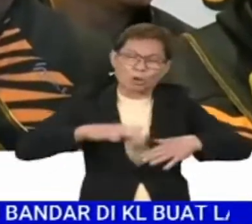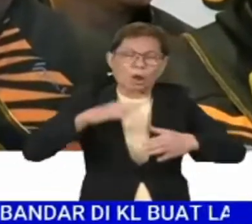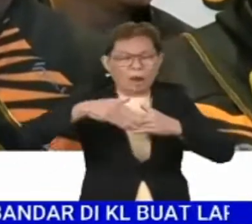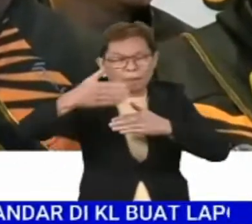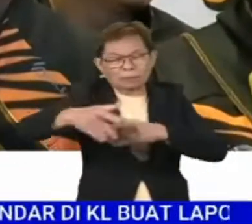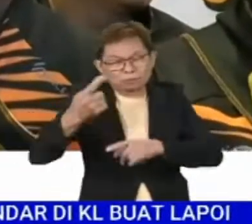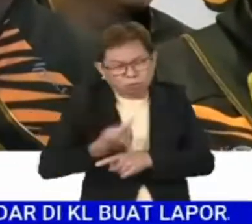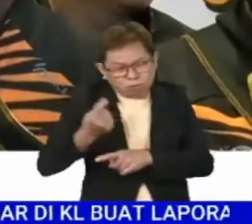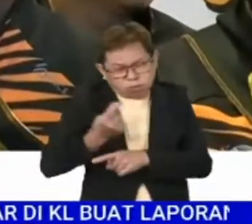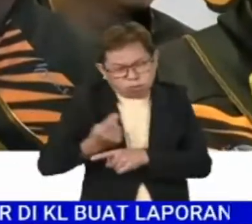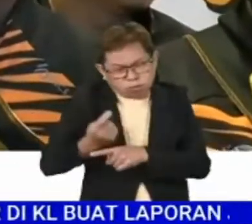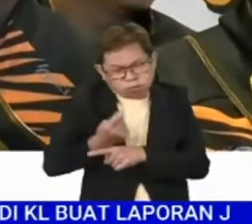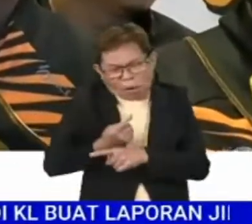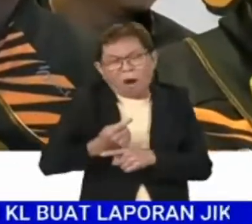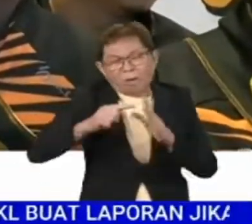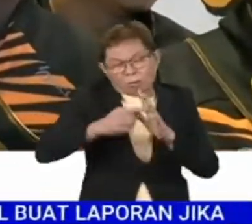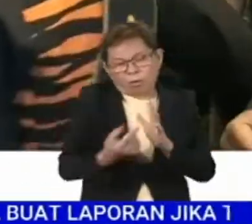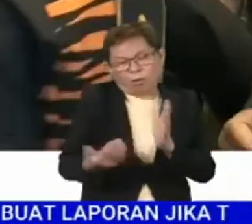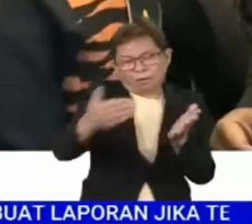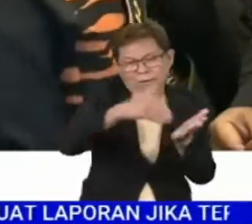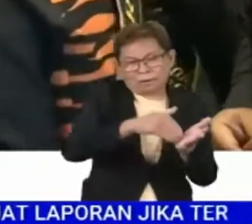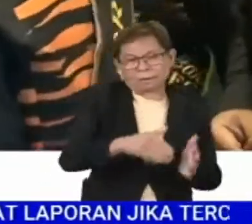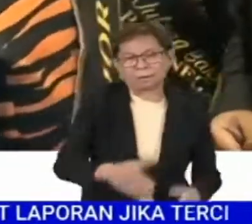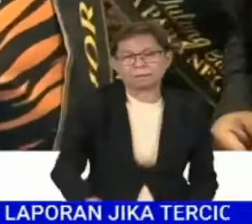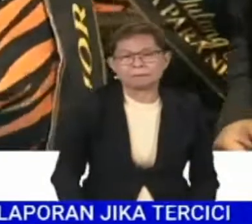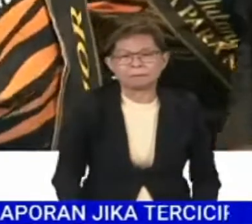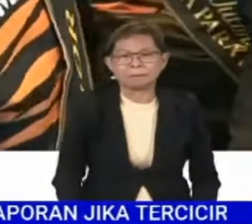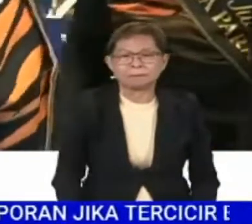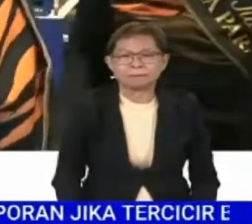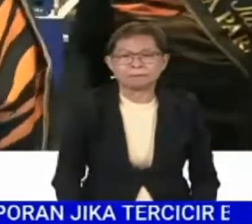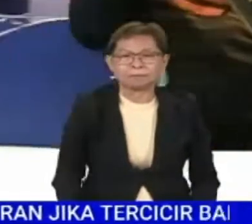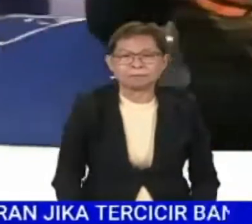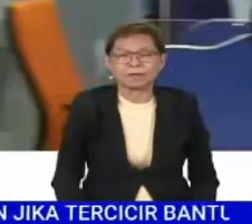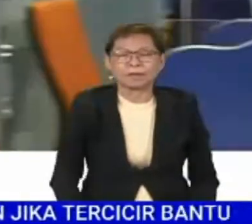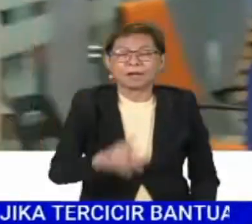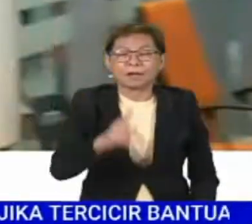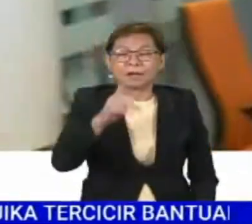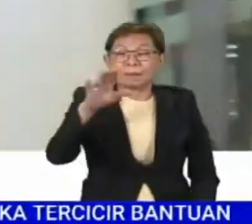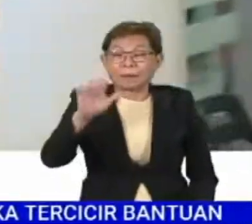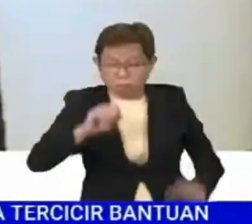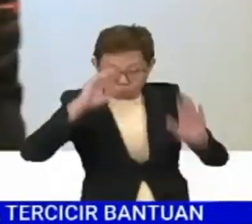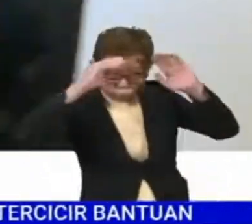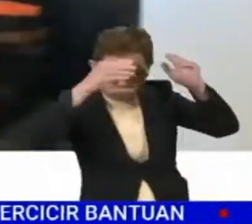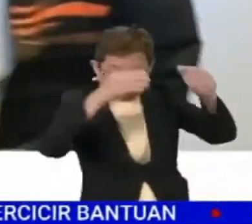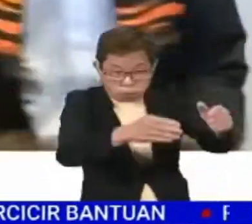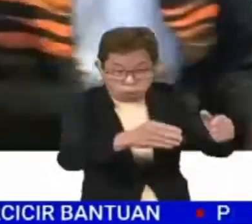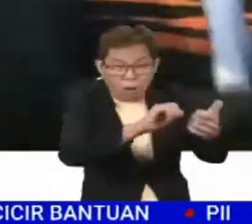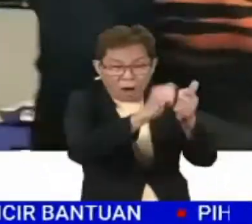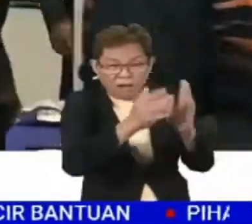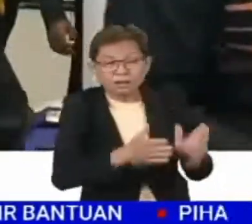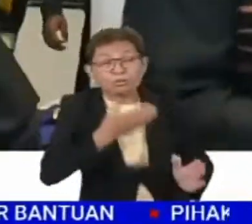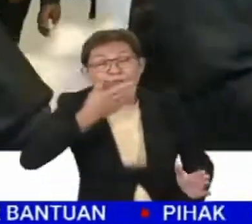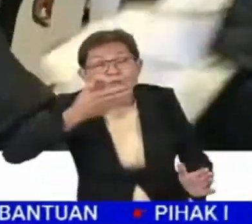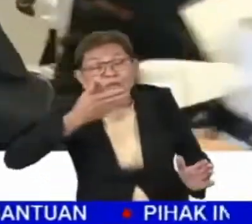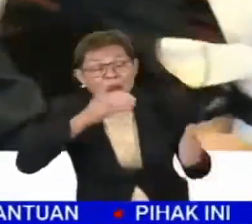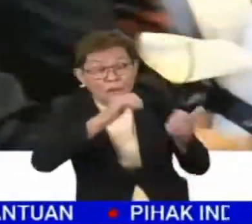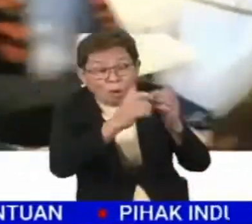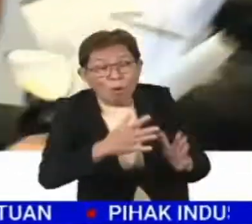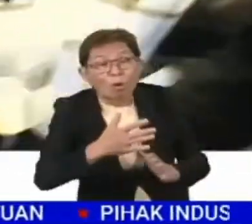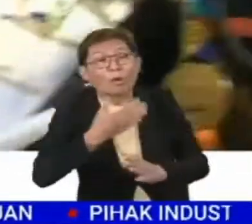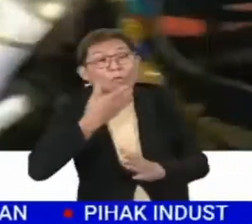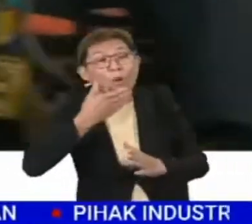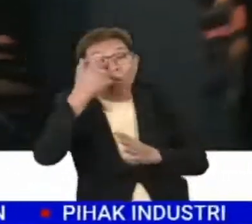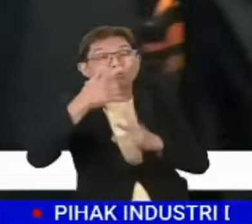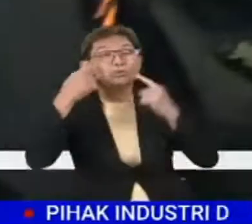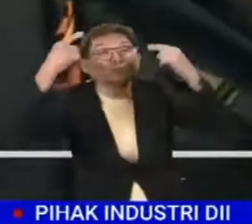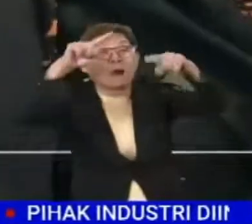latihan yang gigih akan dibulatkan 10 Selain itu kebiasan tak memberi tumpuan kepada Aceh mudah untuk meraih kejayaan